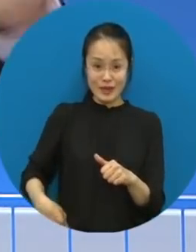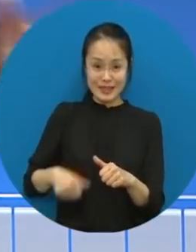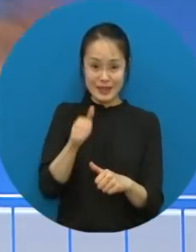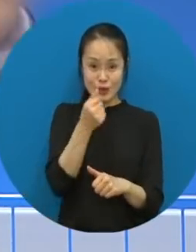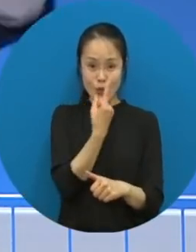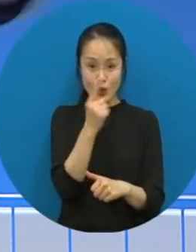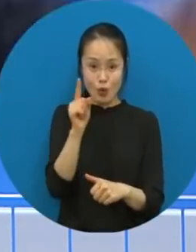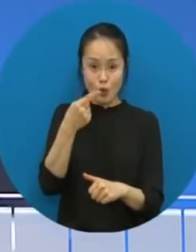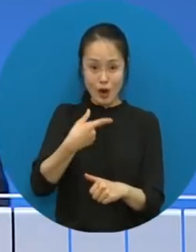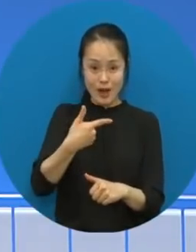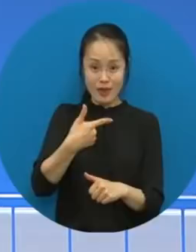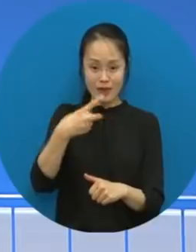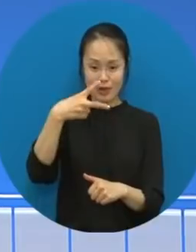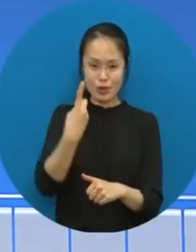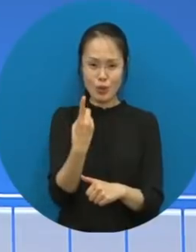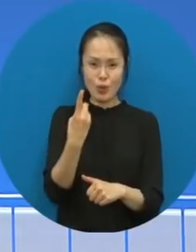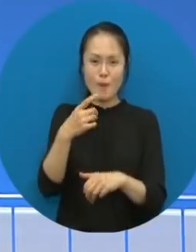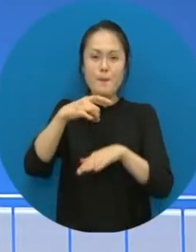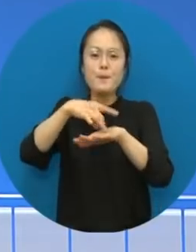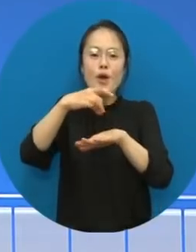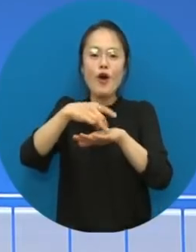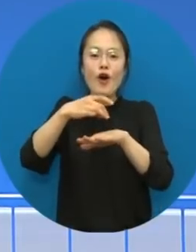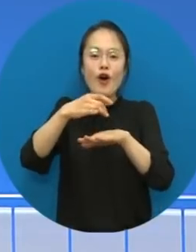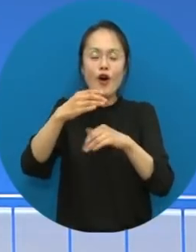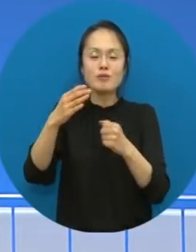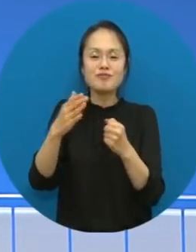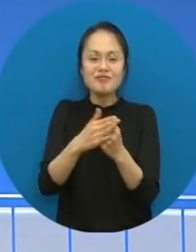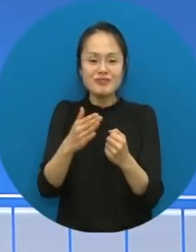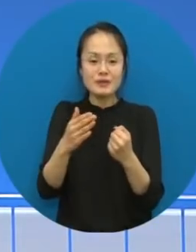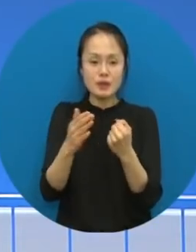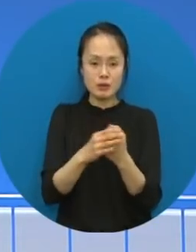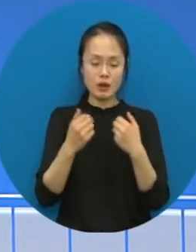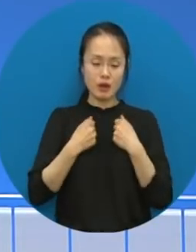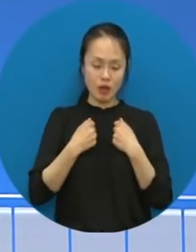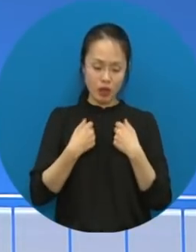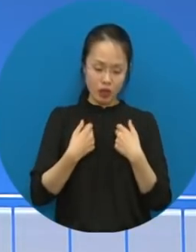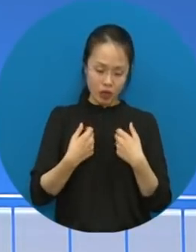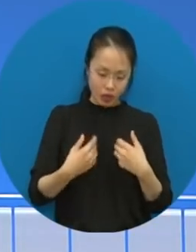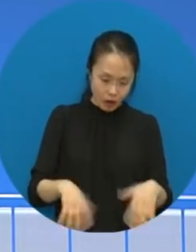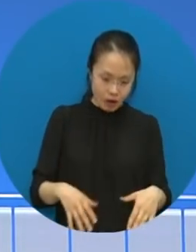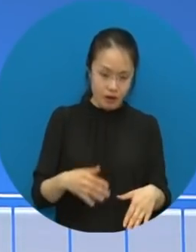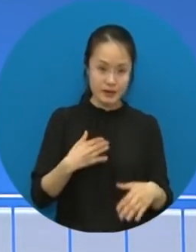우리의 힘을 빼주시고 힘으로 믿는 것이 아니라